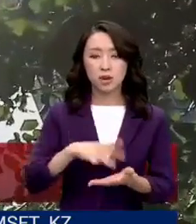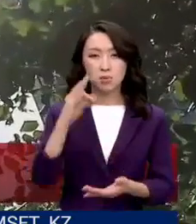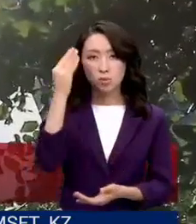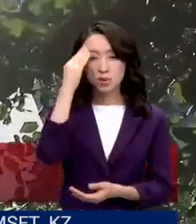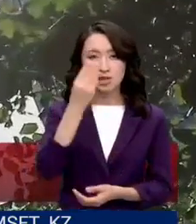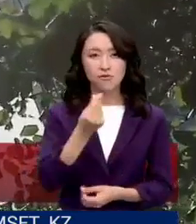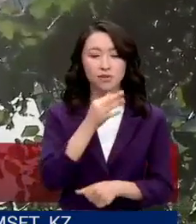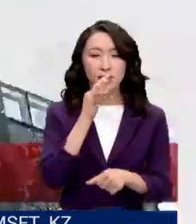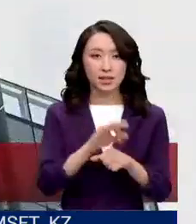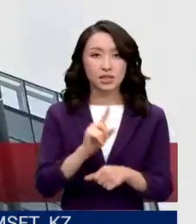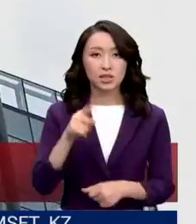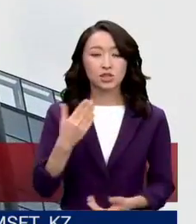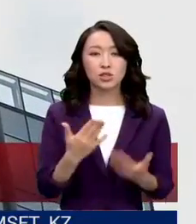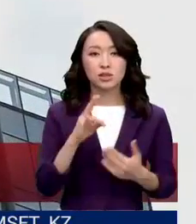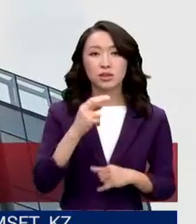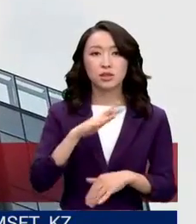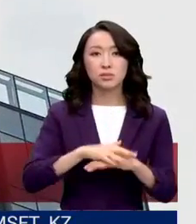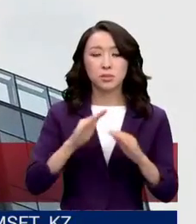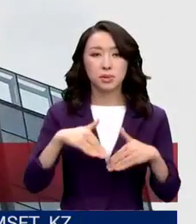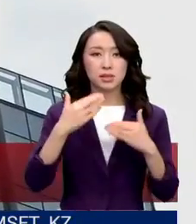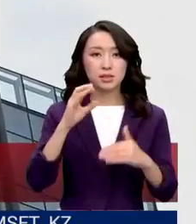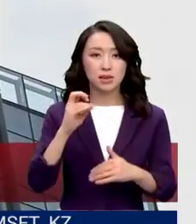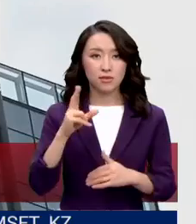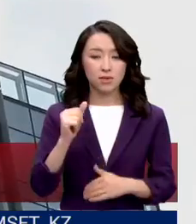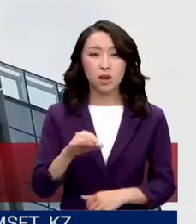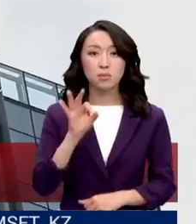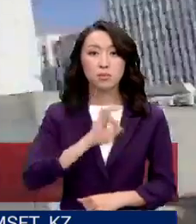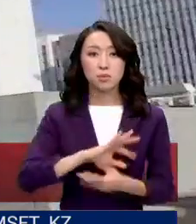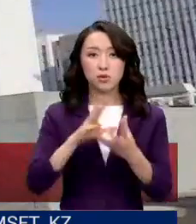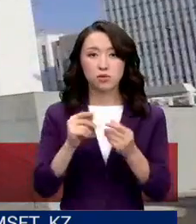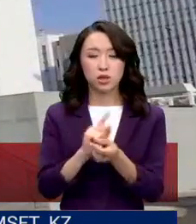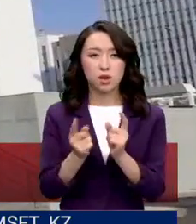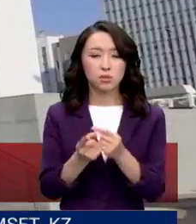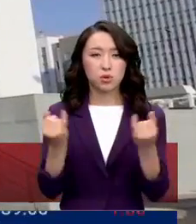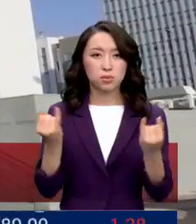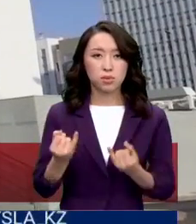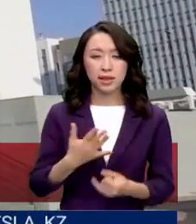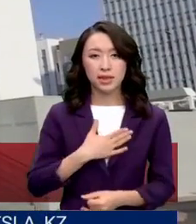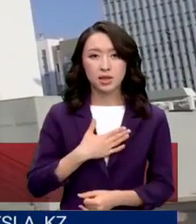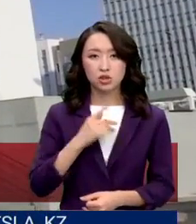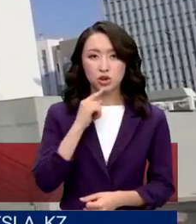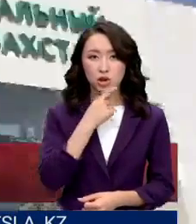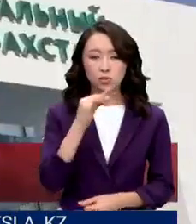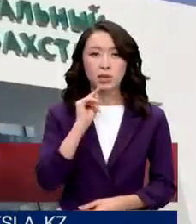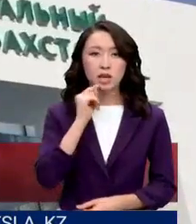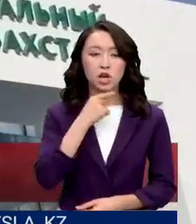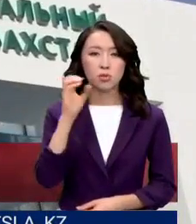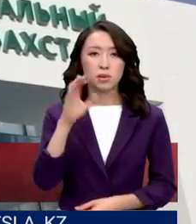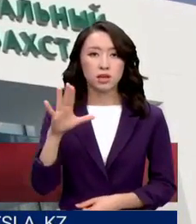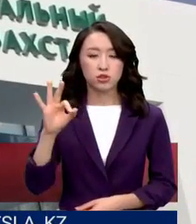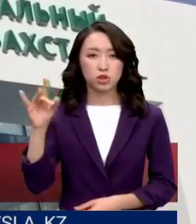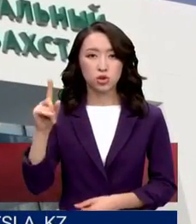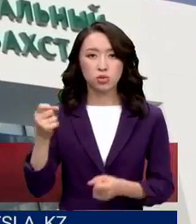Расула Рысмамбетова, даже если Нацбанк повысит ставку, то эффект может быть отрицательным. Наша экономика и экономика Евросоюза